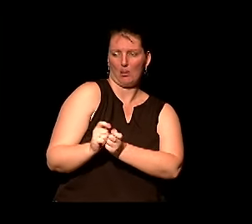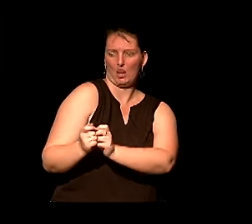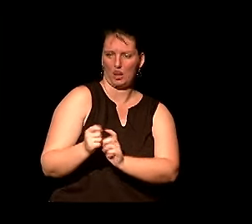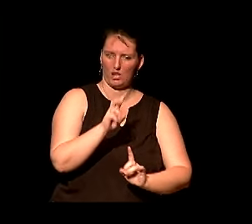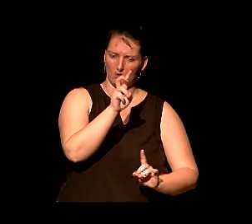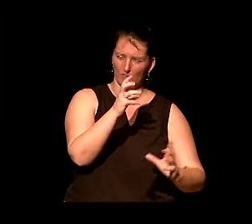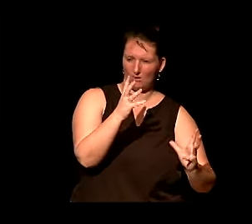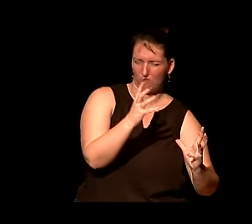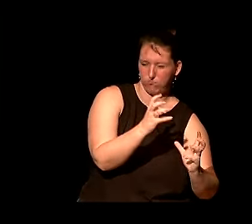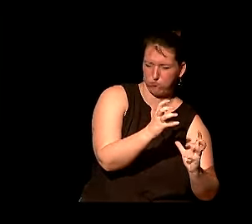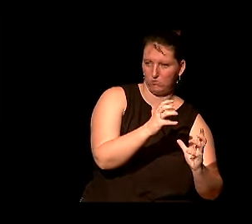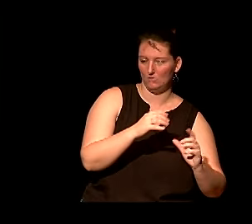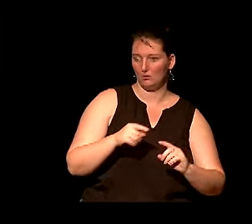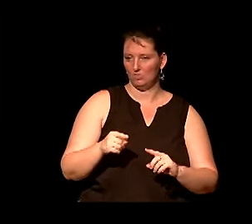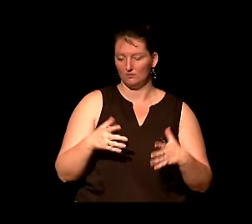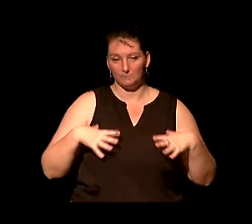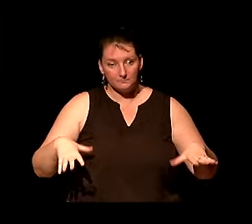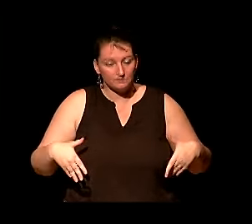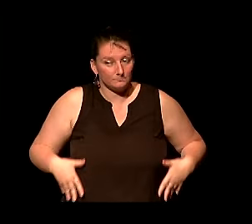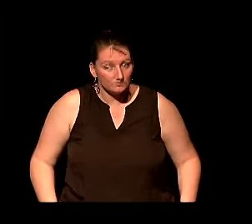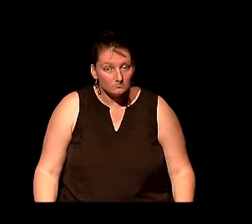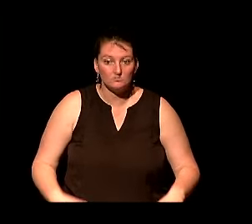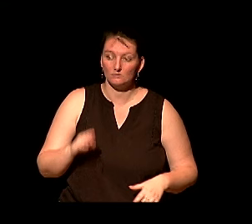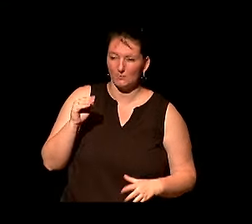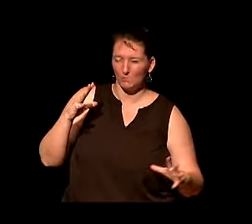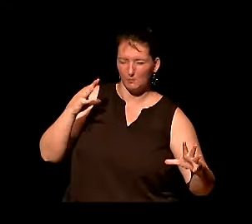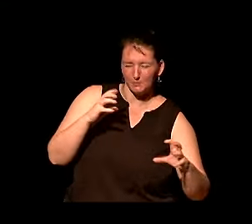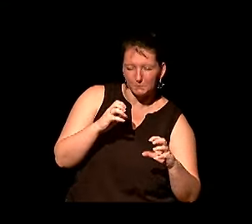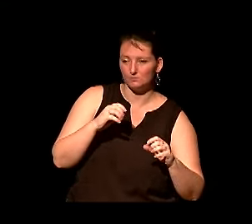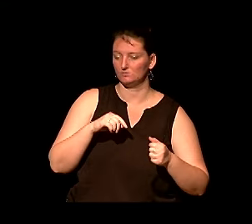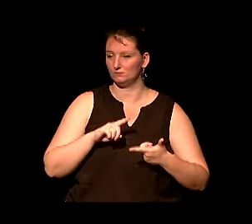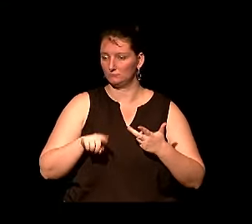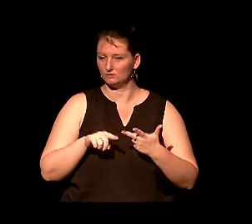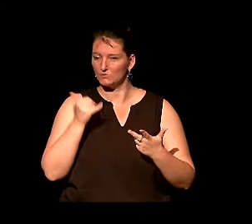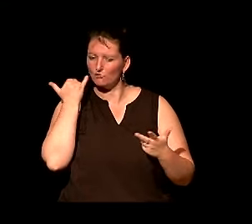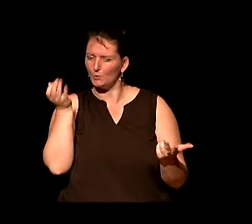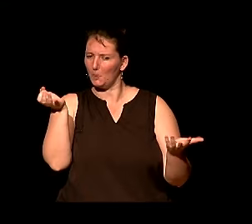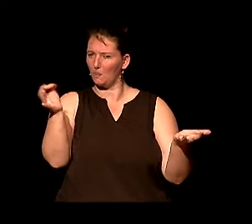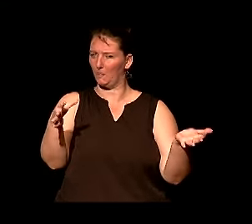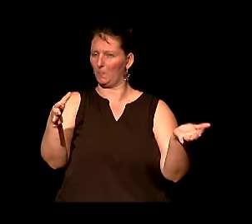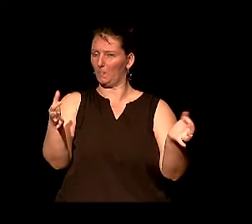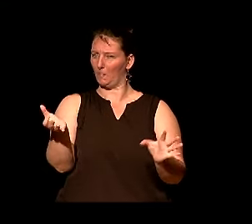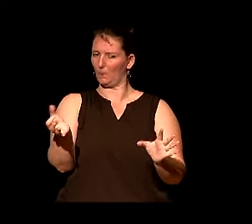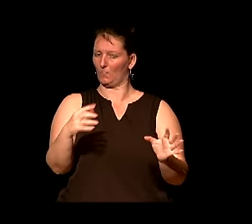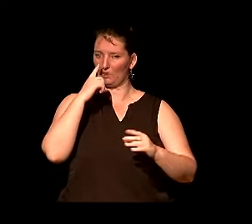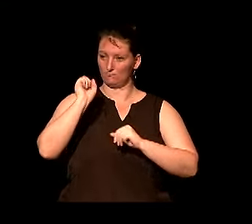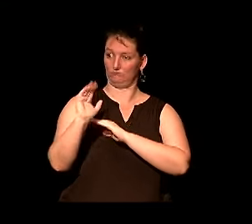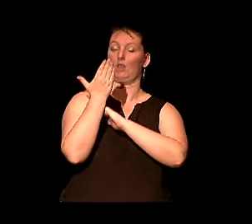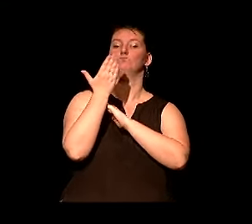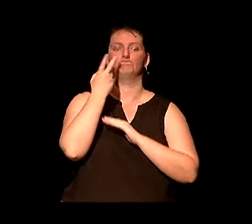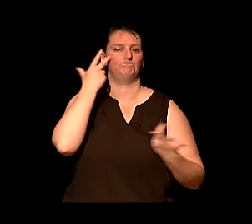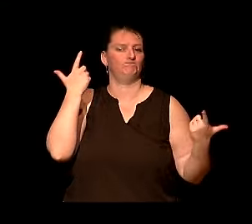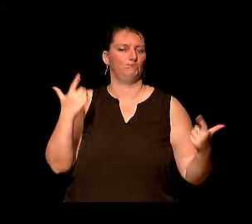très dense, une robe bleue foncée et des touches de jaune comme ça qui indiquent la saison. Il y